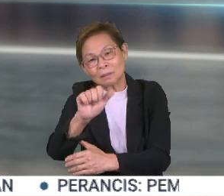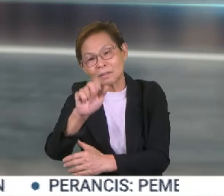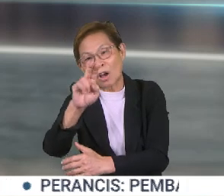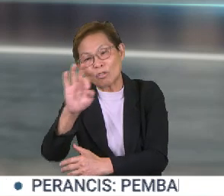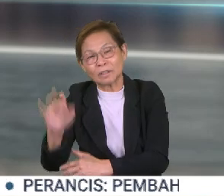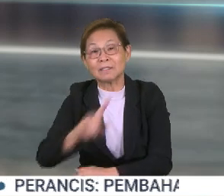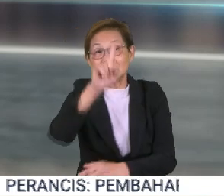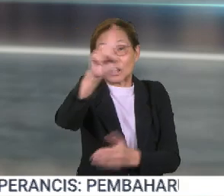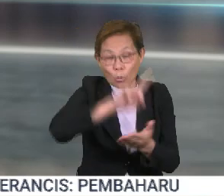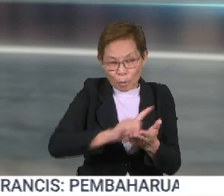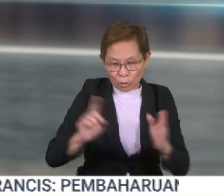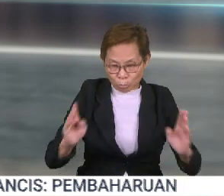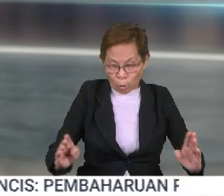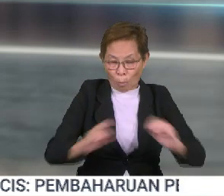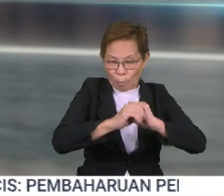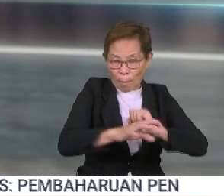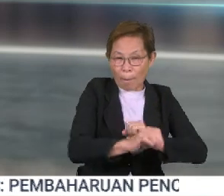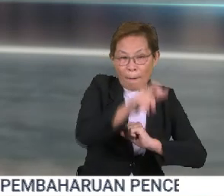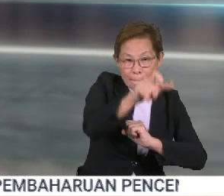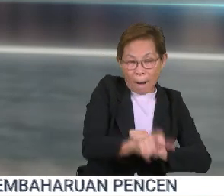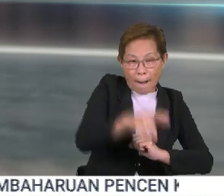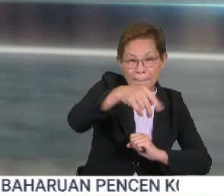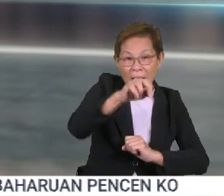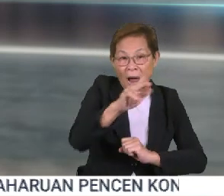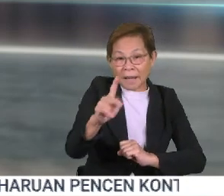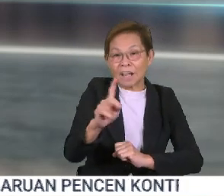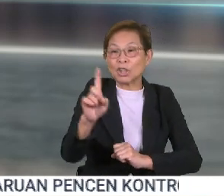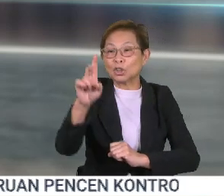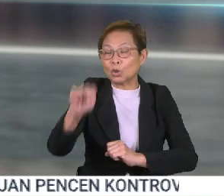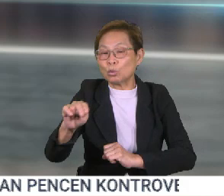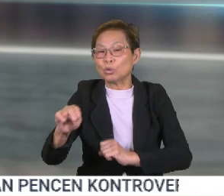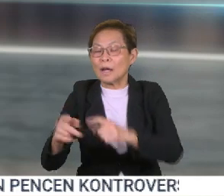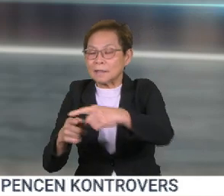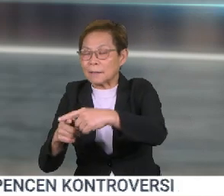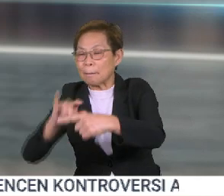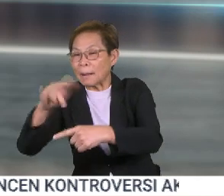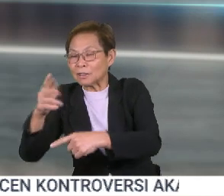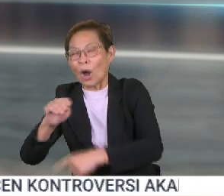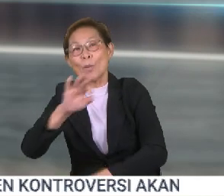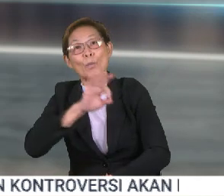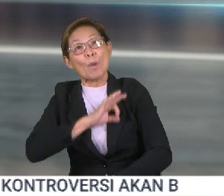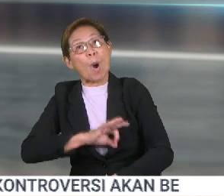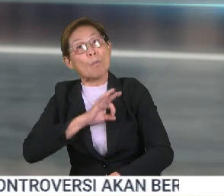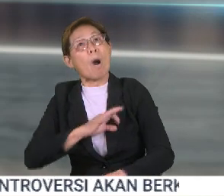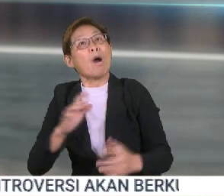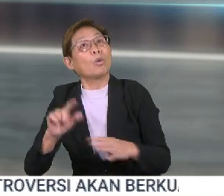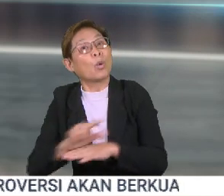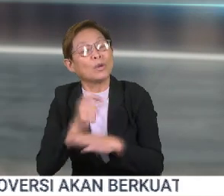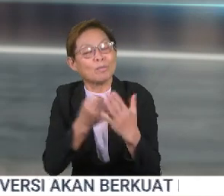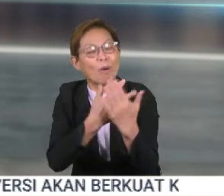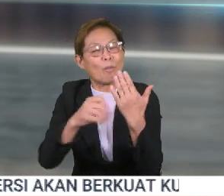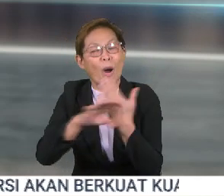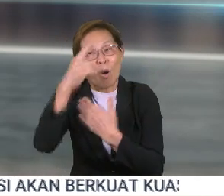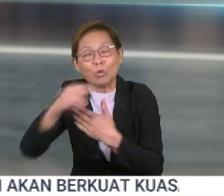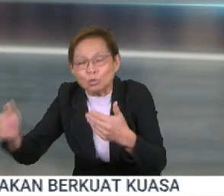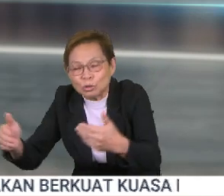berbakti seminggu tempo berkempin calon prq Pulai dan Don Simpang Jeram memanfaatkan sepenuhnya penggunaan media sosial bagi mendekati